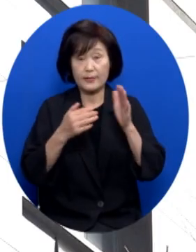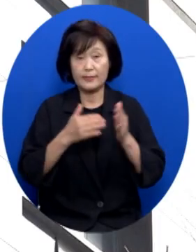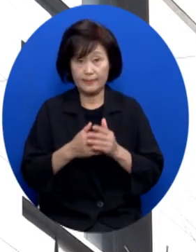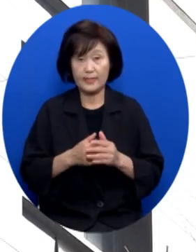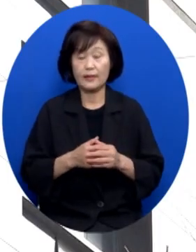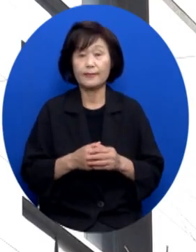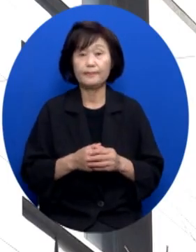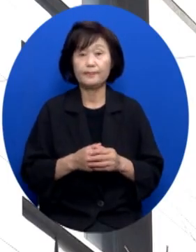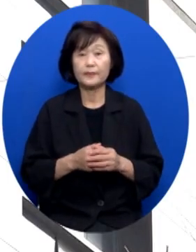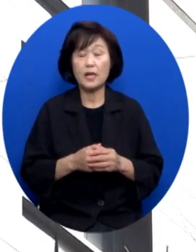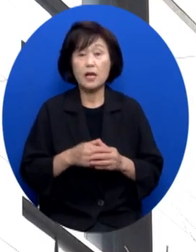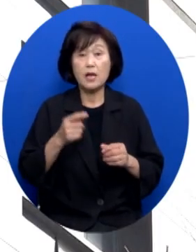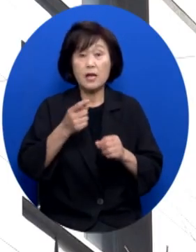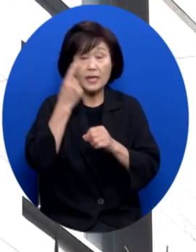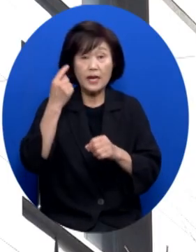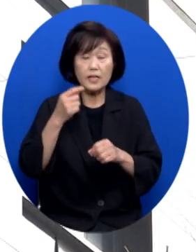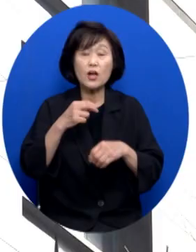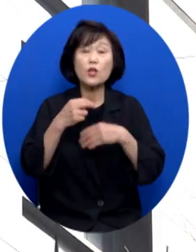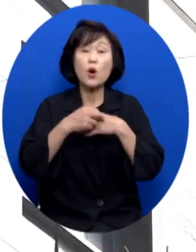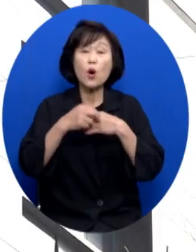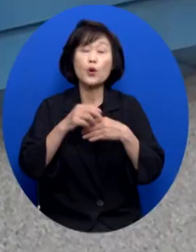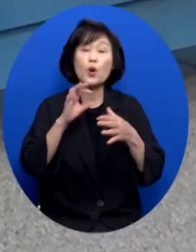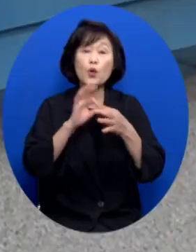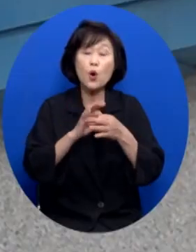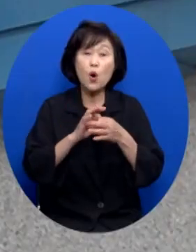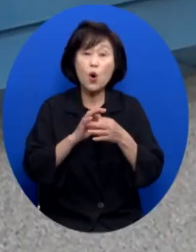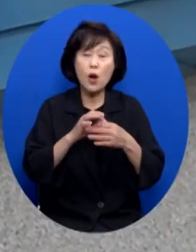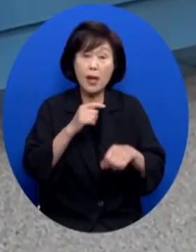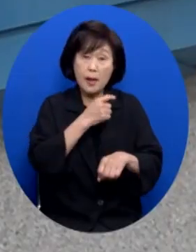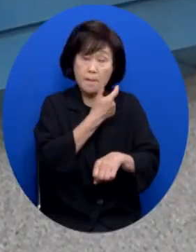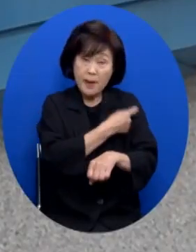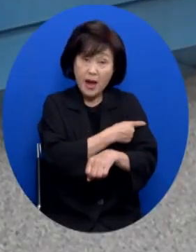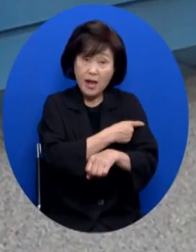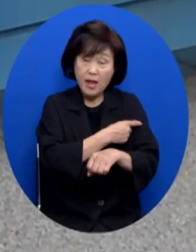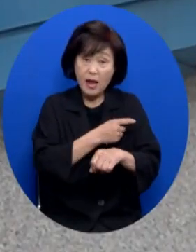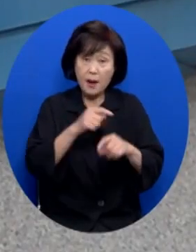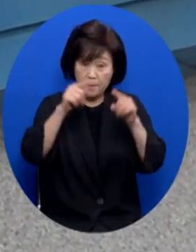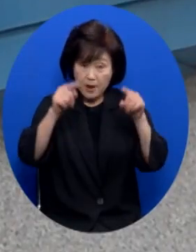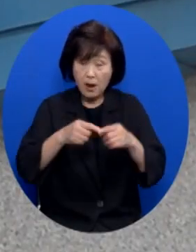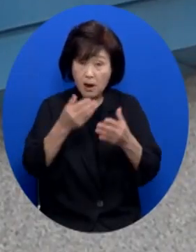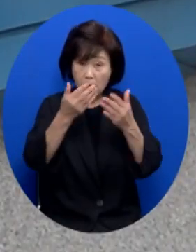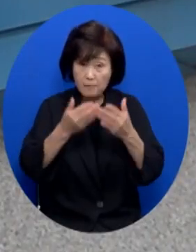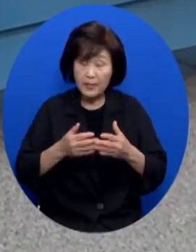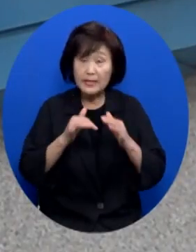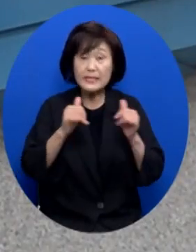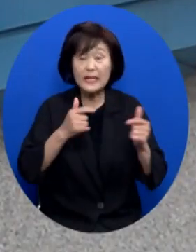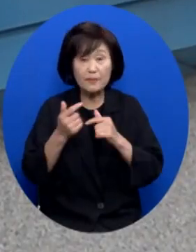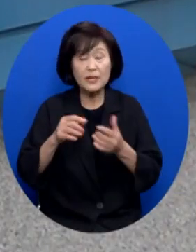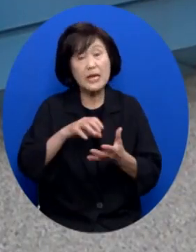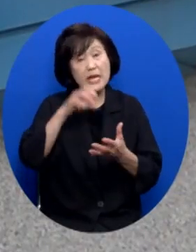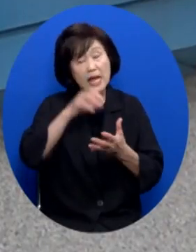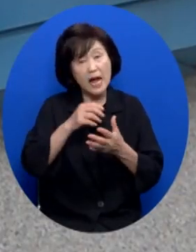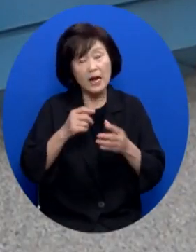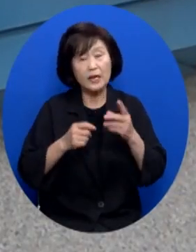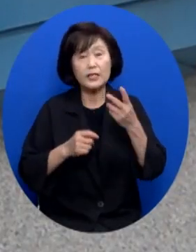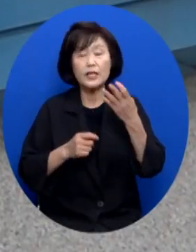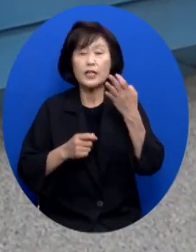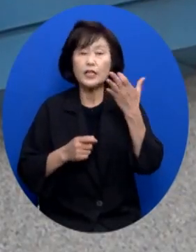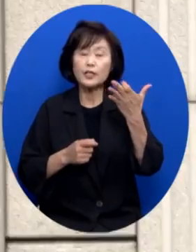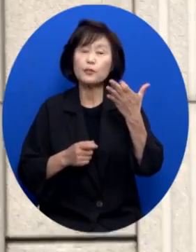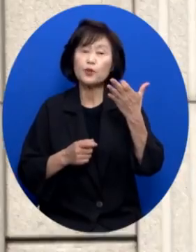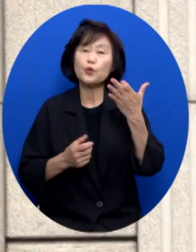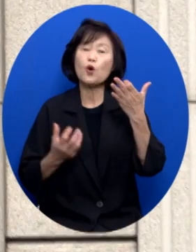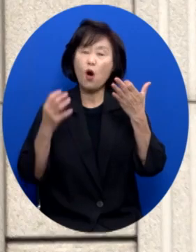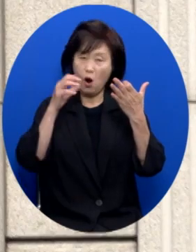식품의약품안전처에 따르면 지난해 의료용 마약류를 처방받은 환자는 1,991만 명으로 처방량은 약 19억 개로